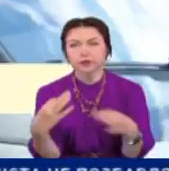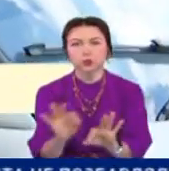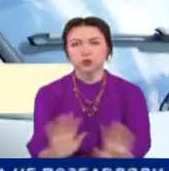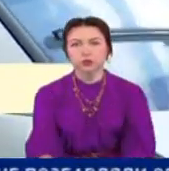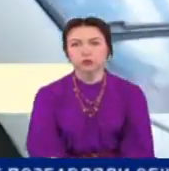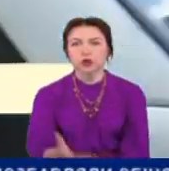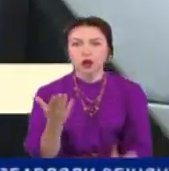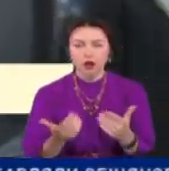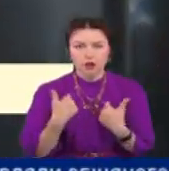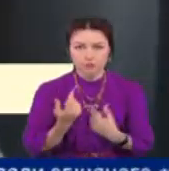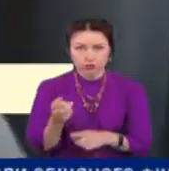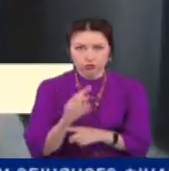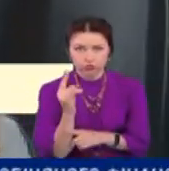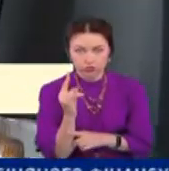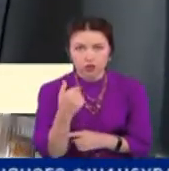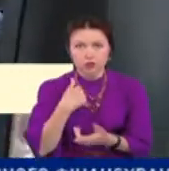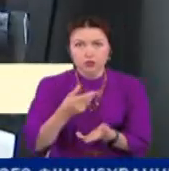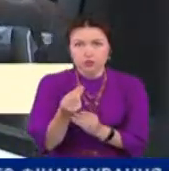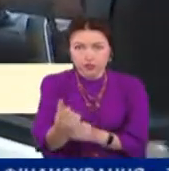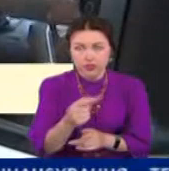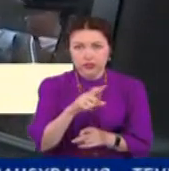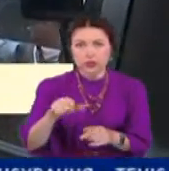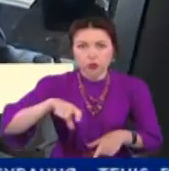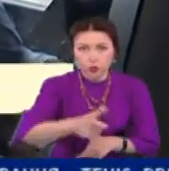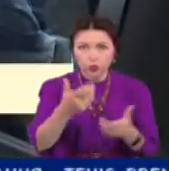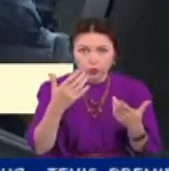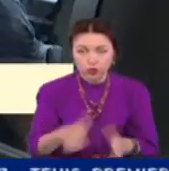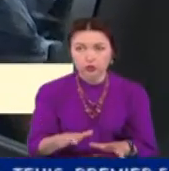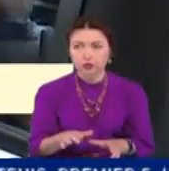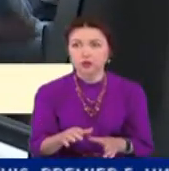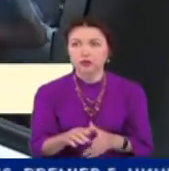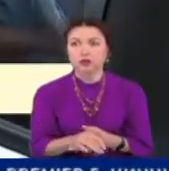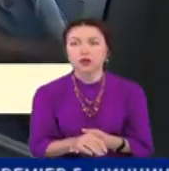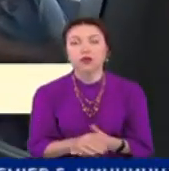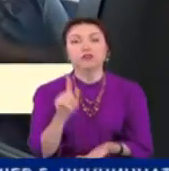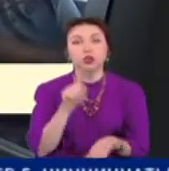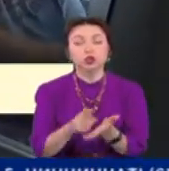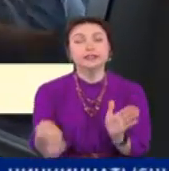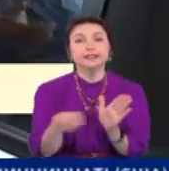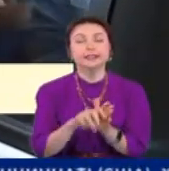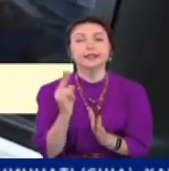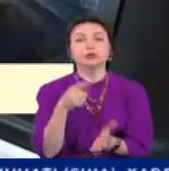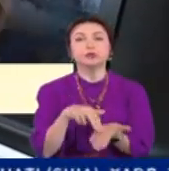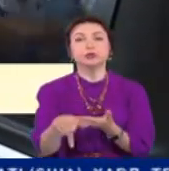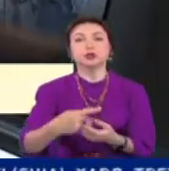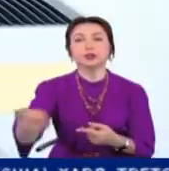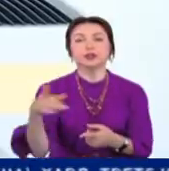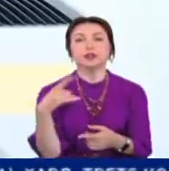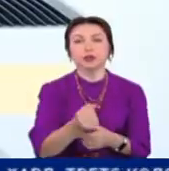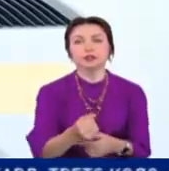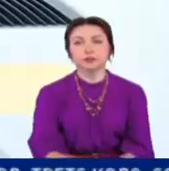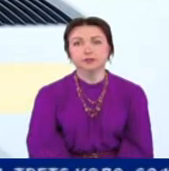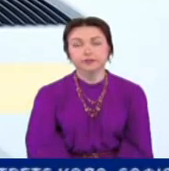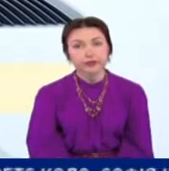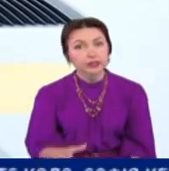А якщо оце я прийшла з дитиною, я ж вже заплатила за поїздку. Ви то... можете сідати, дитина хай іде пішки. А як це дитина? Так, хай в таксі їсть.